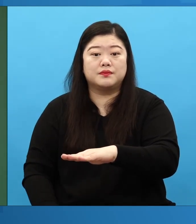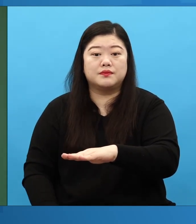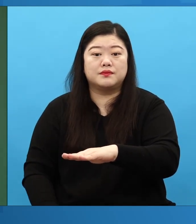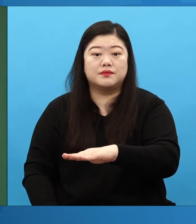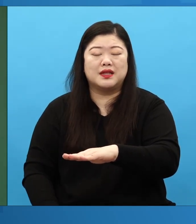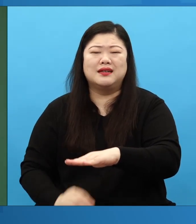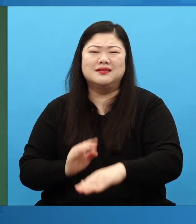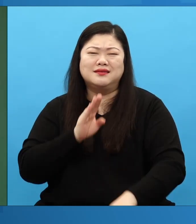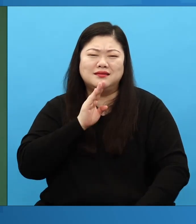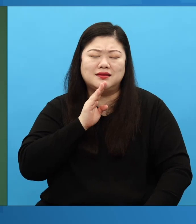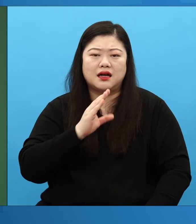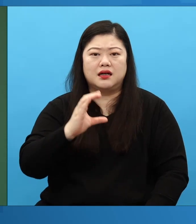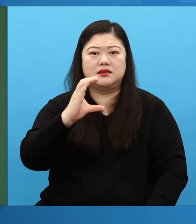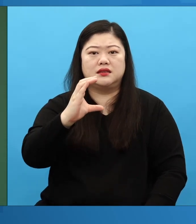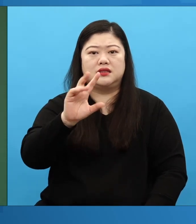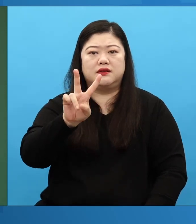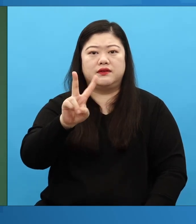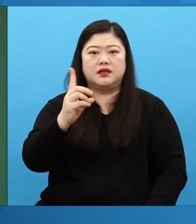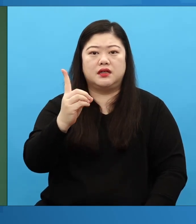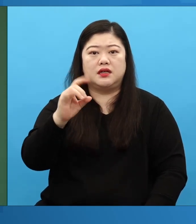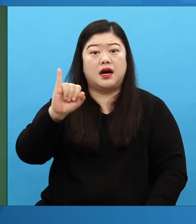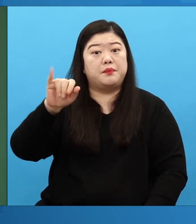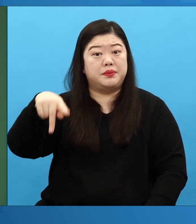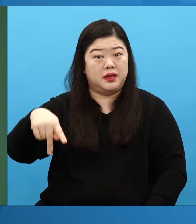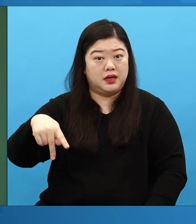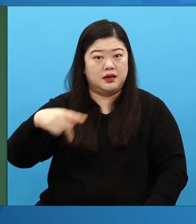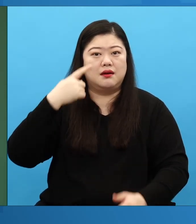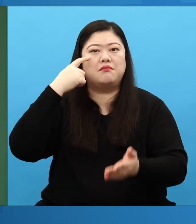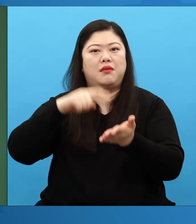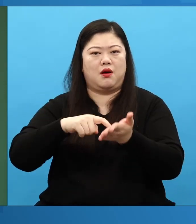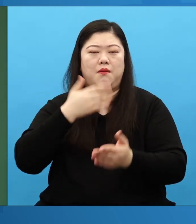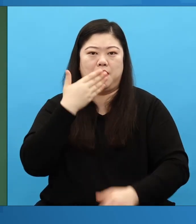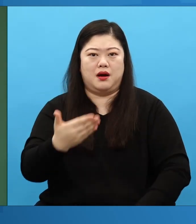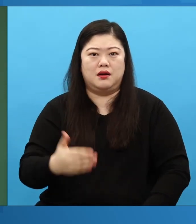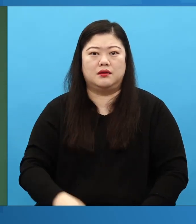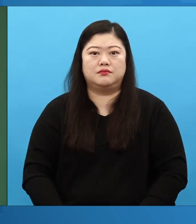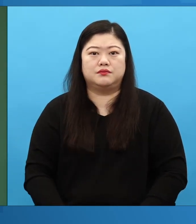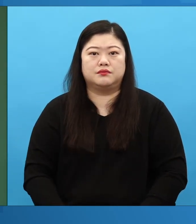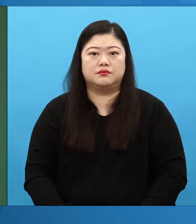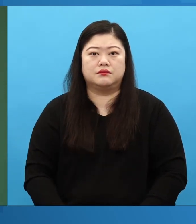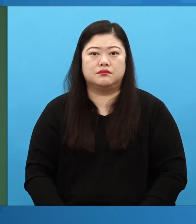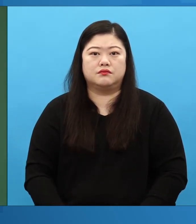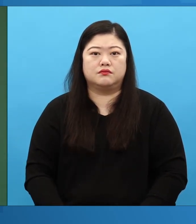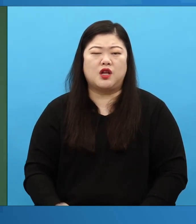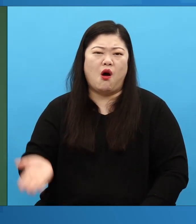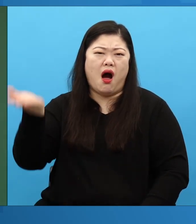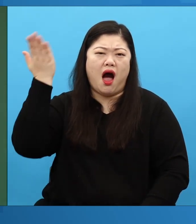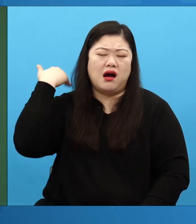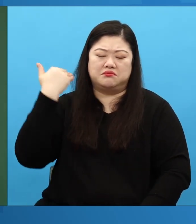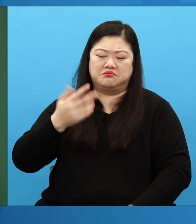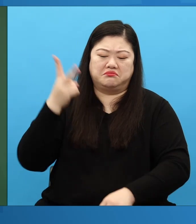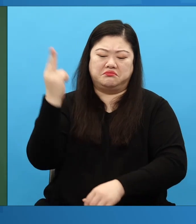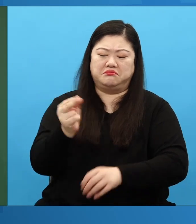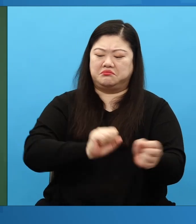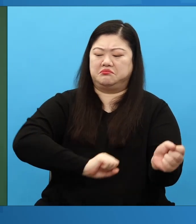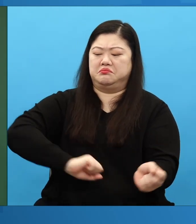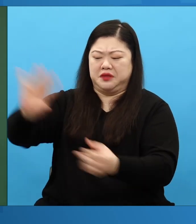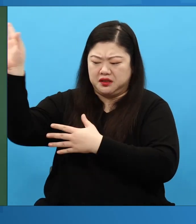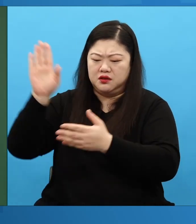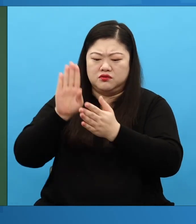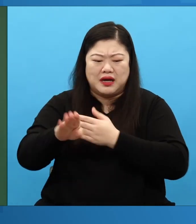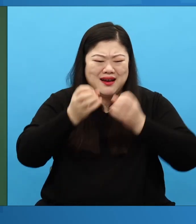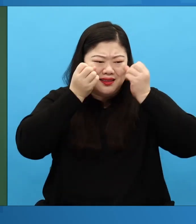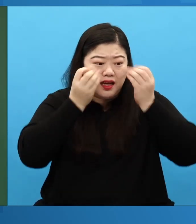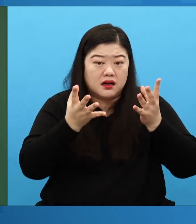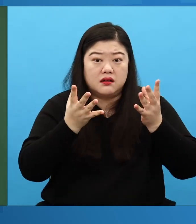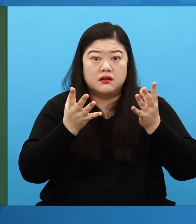We see the actual CVDIP. 여기까지 돼야 발판을 만드는 겁니다. And you have to come to this extent in order for that to 뭐 become 사실 a 어려운 건 springboard. 아닙니다. 생각하면